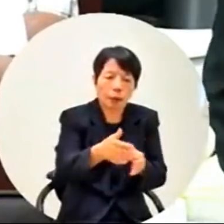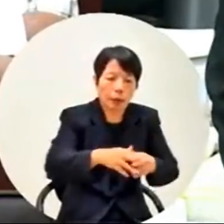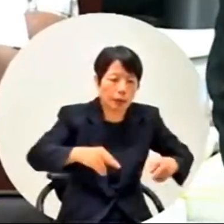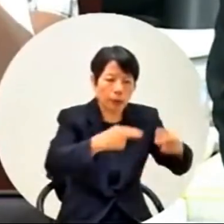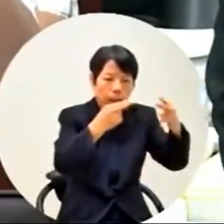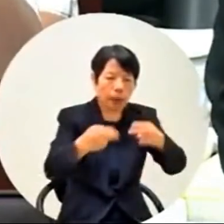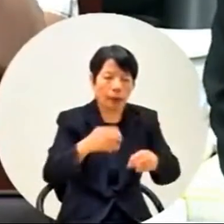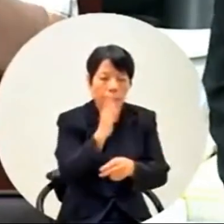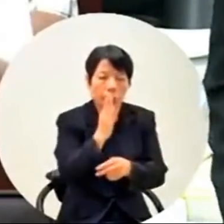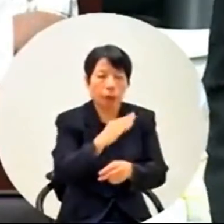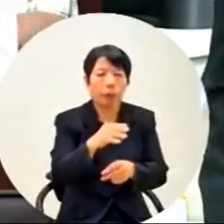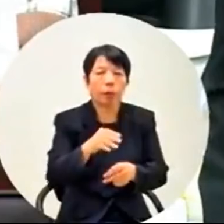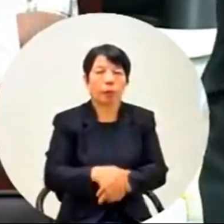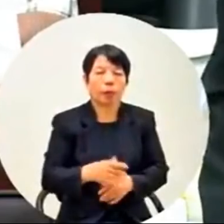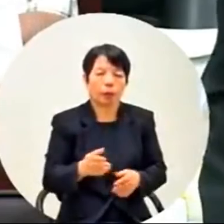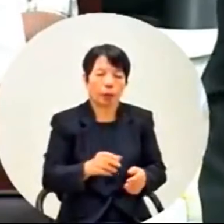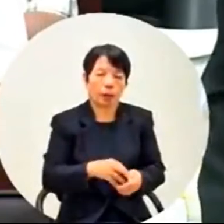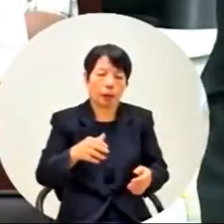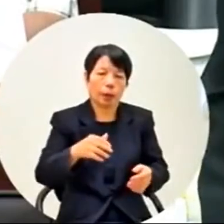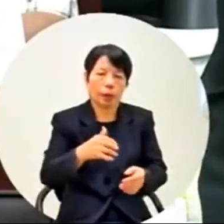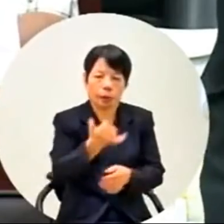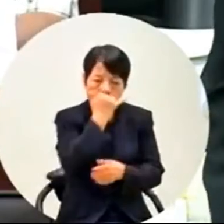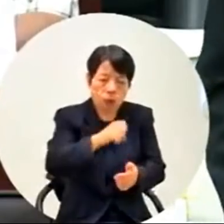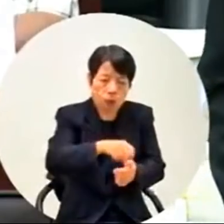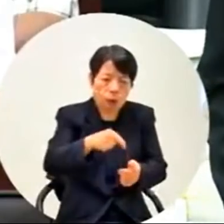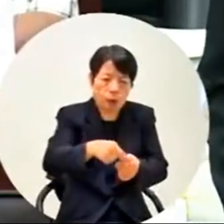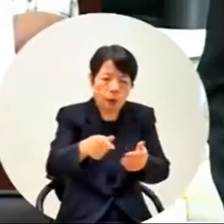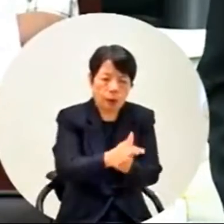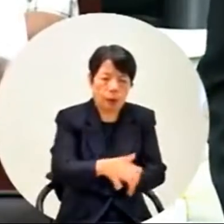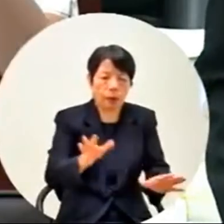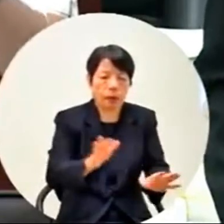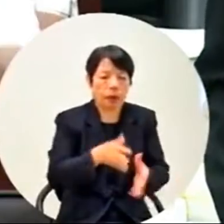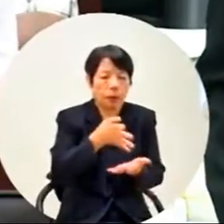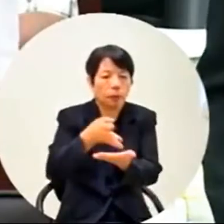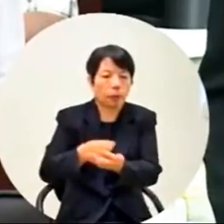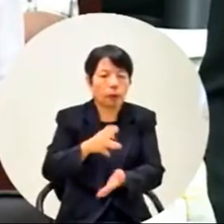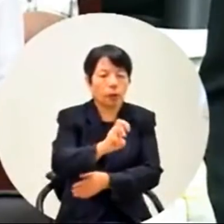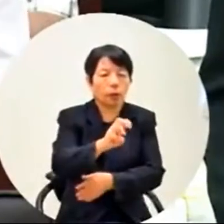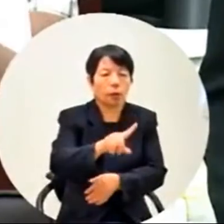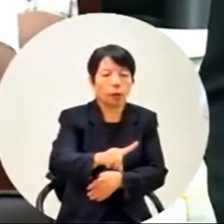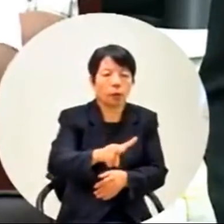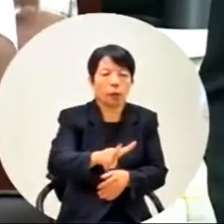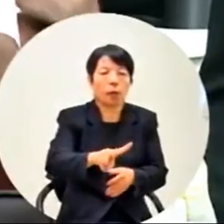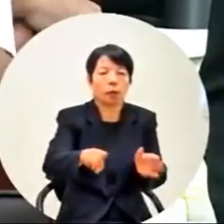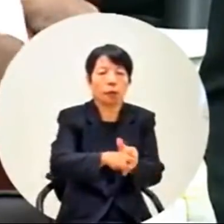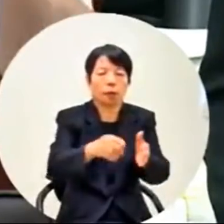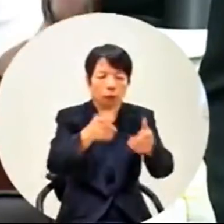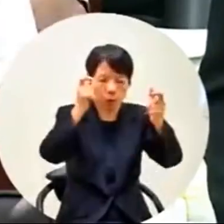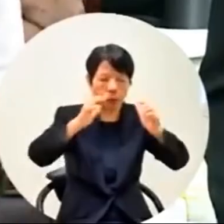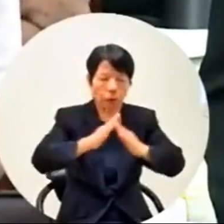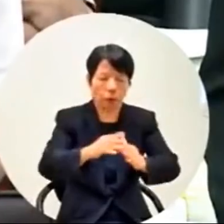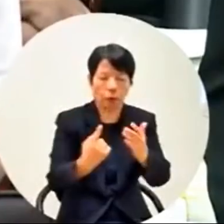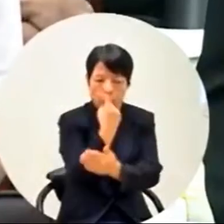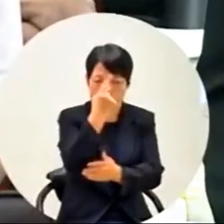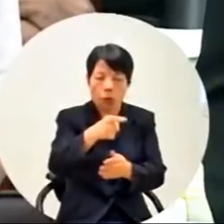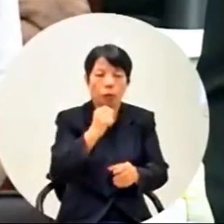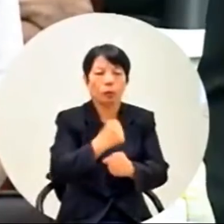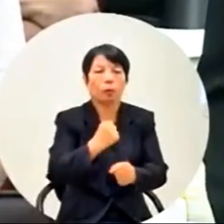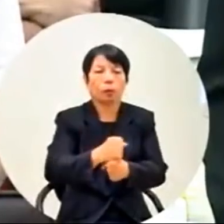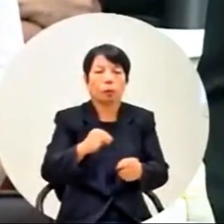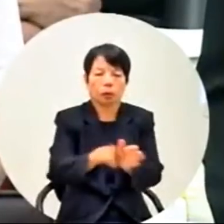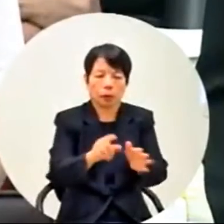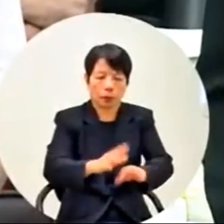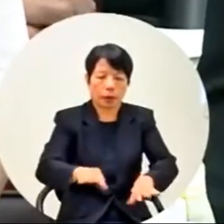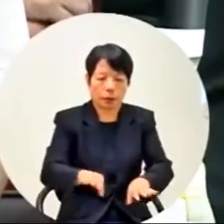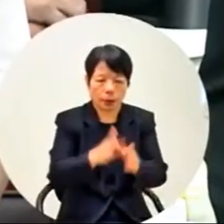臭味的部分的养猪户来申请，目前已经有32间来做申请，这是高雄市的独家方案，而且现在已经在做进